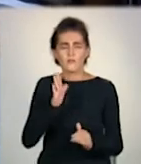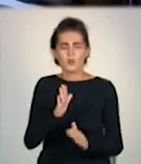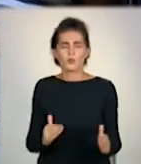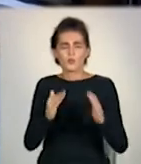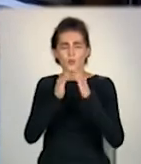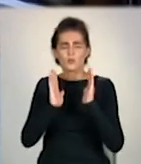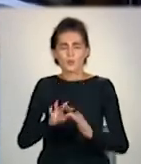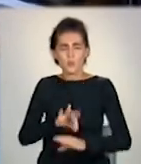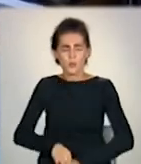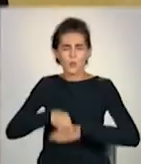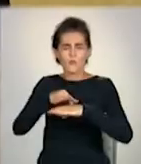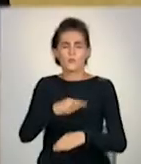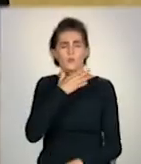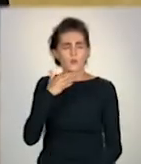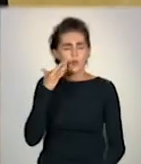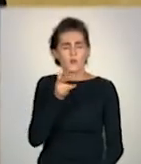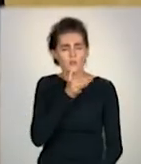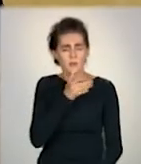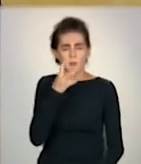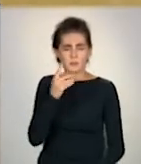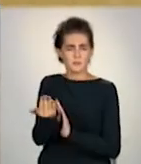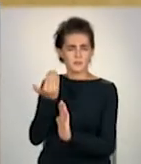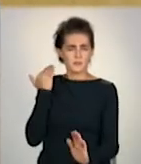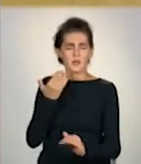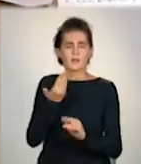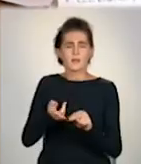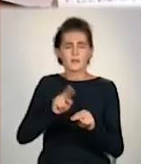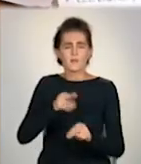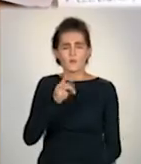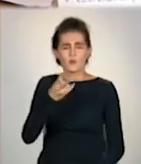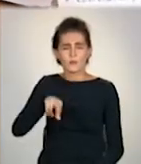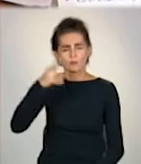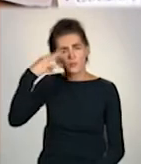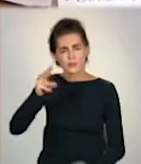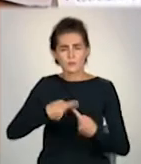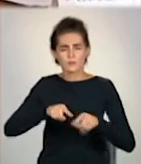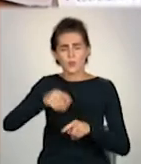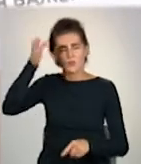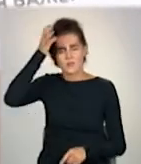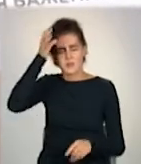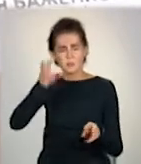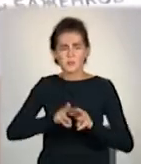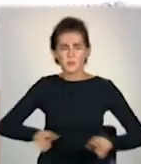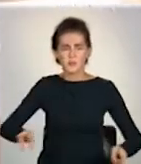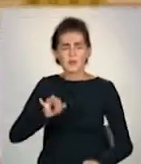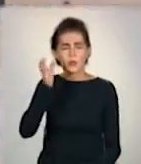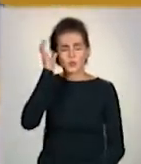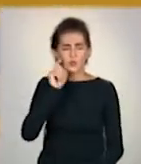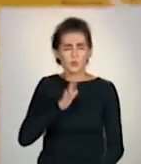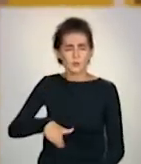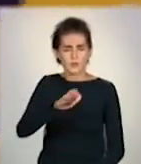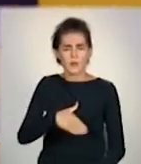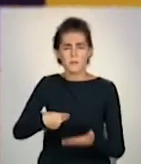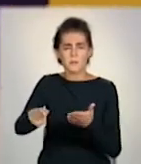доведеться проводити багато часу. А нещодавно фонд та Інститут модернізації змісту освіти Міністерства освіти і науки України